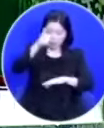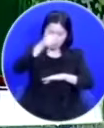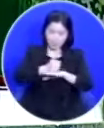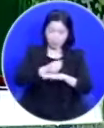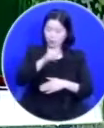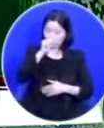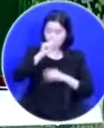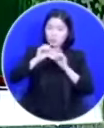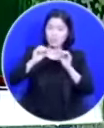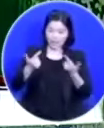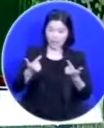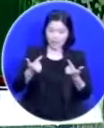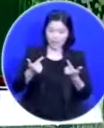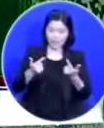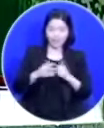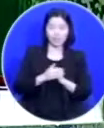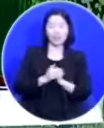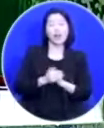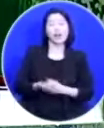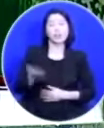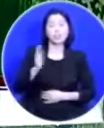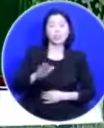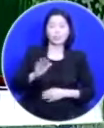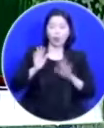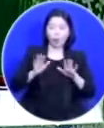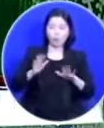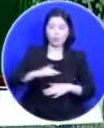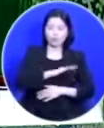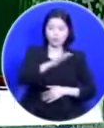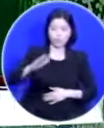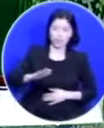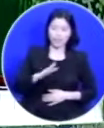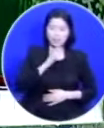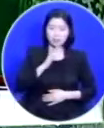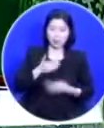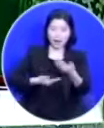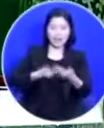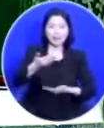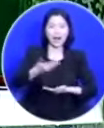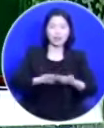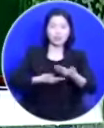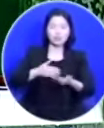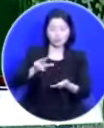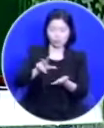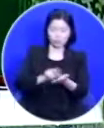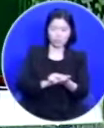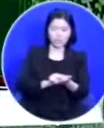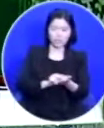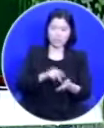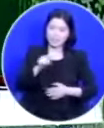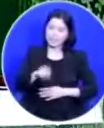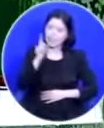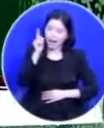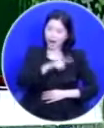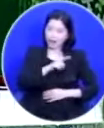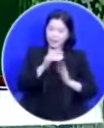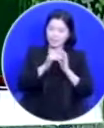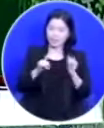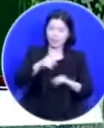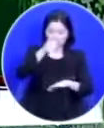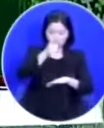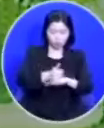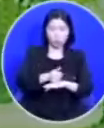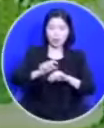않습니다 그런데 우리가 오늘 정말 나누어 드린 문제는 이 악한 자에 종말이 아니고